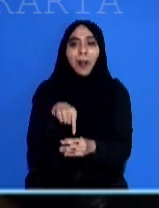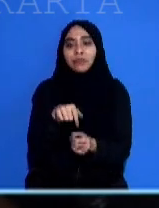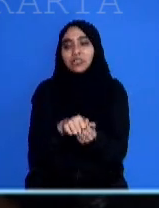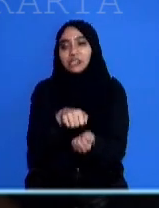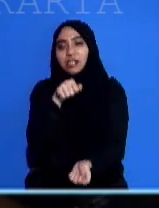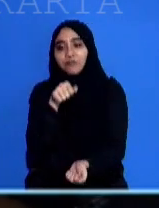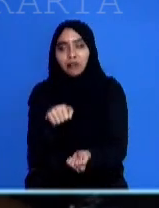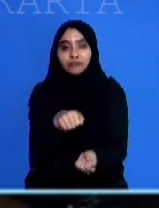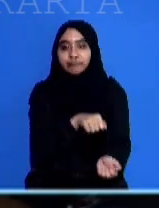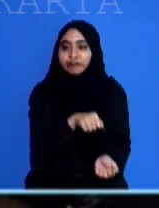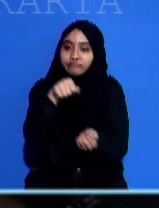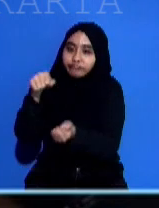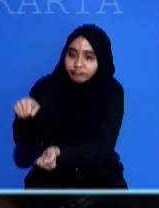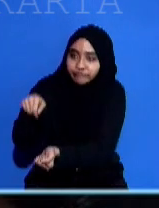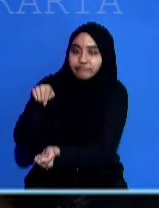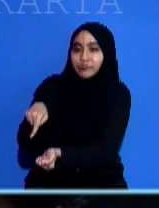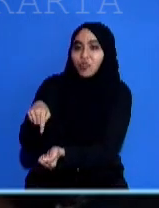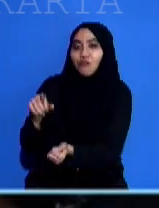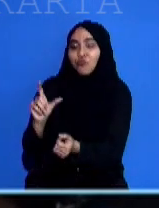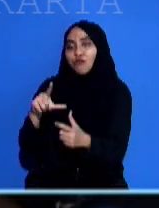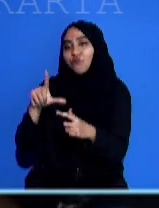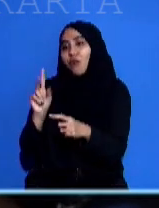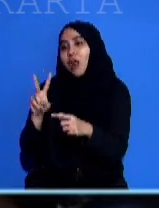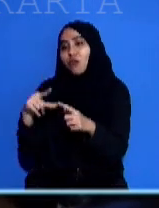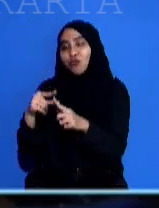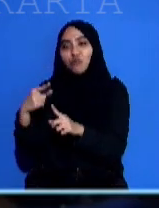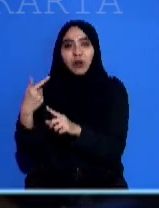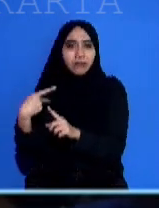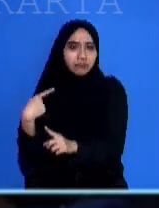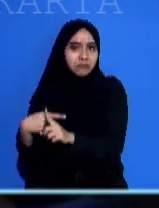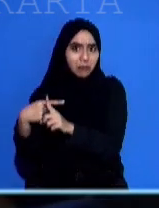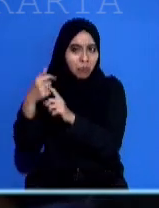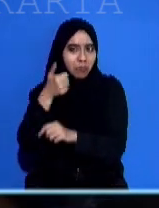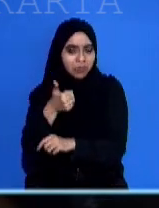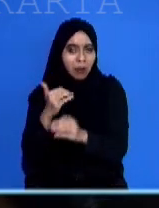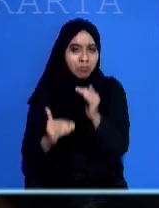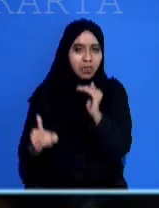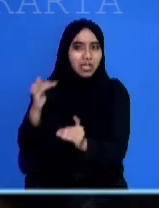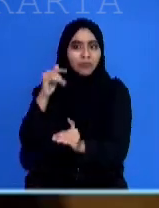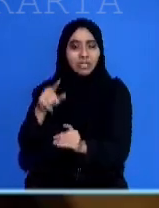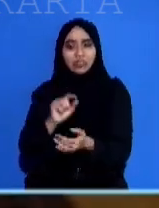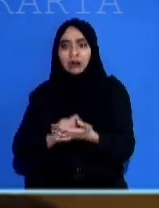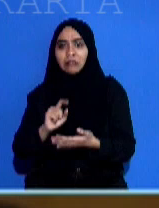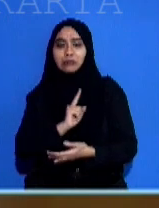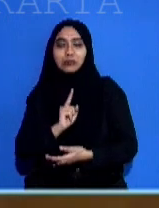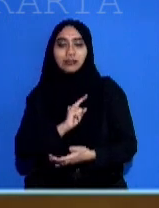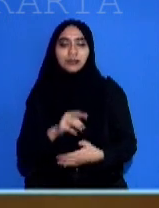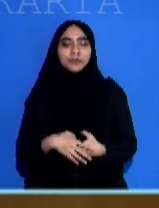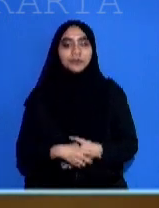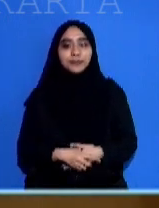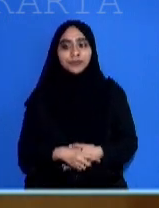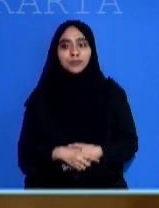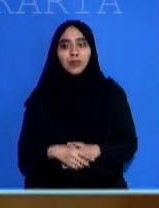sertifikatnya ada dan ada value juga dan mereka juga ee bisa meningkatkan value mereka pada acara ini